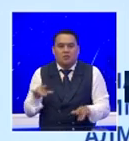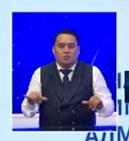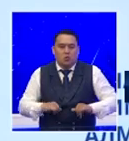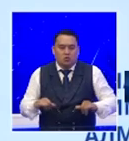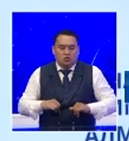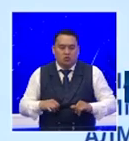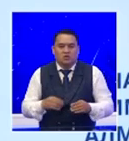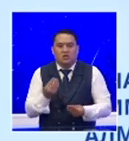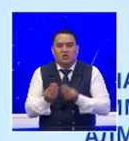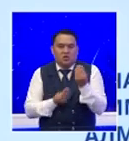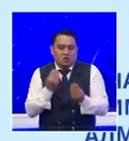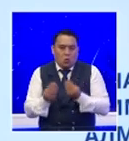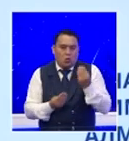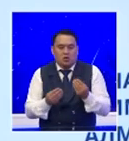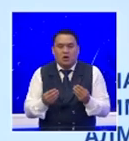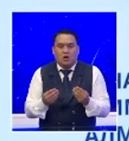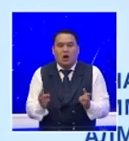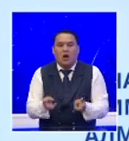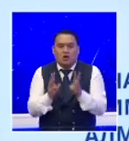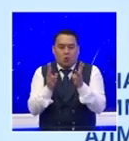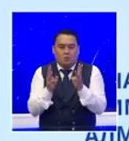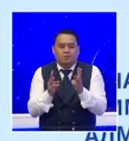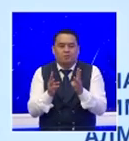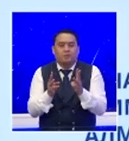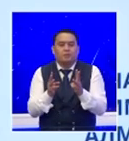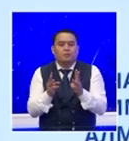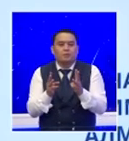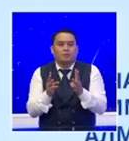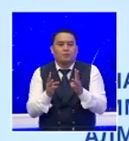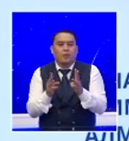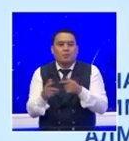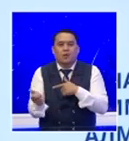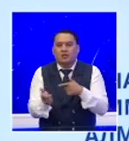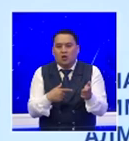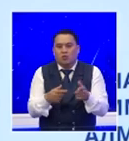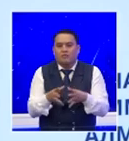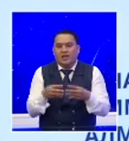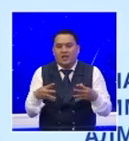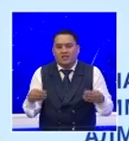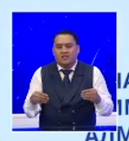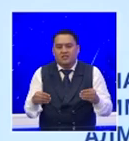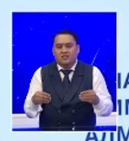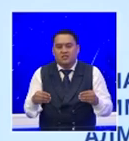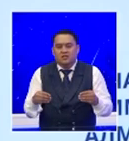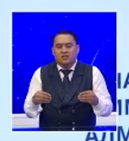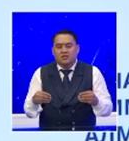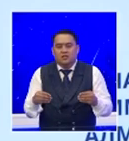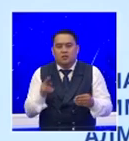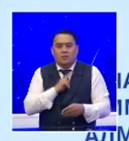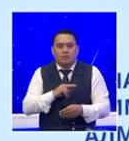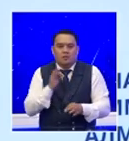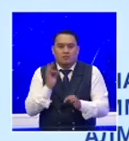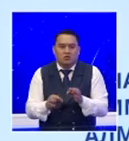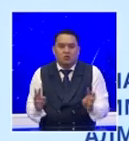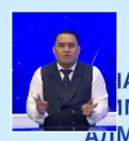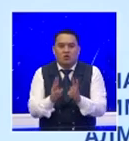огнем, непосредственно население за подготовки к весеннему, то есть, посадкам и так далее, разжигали